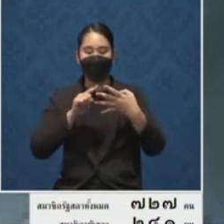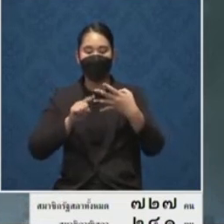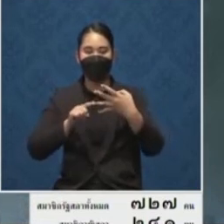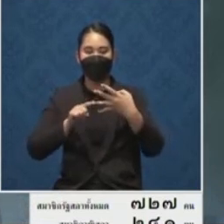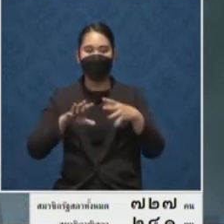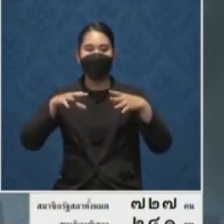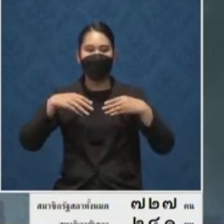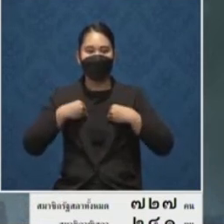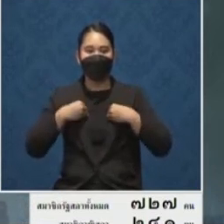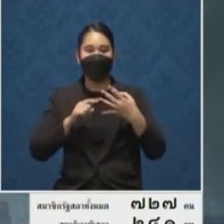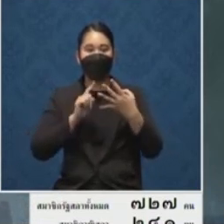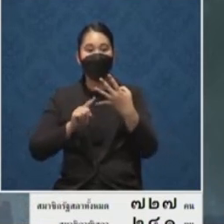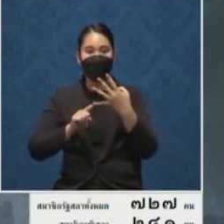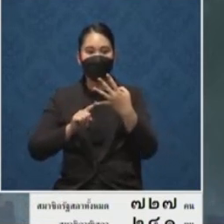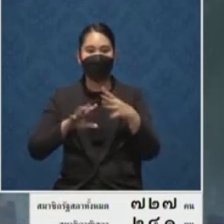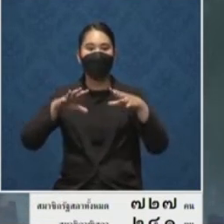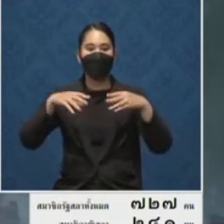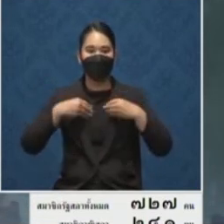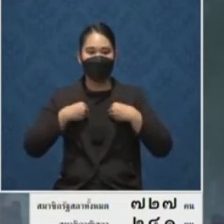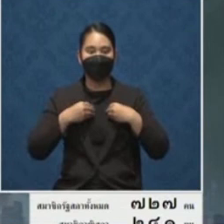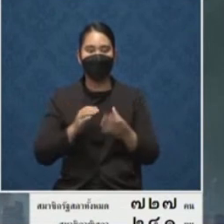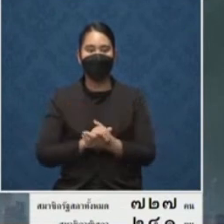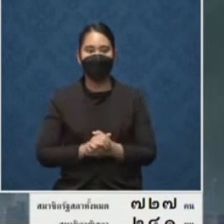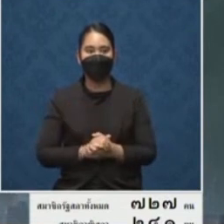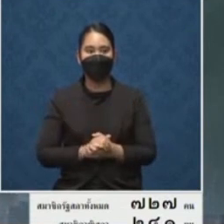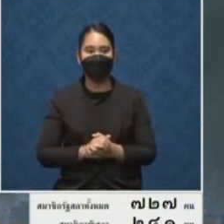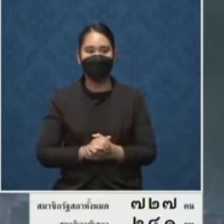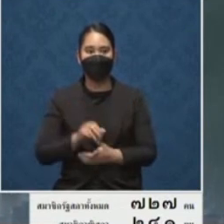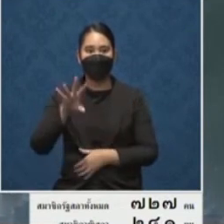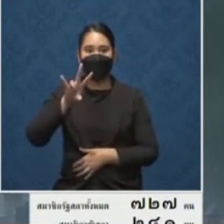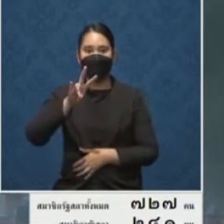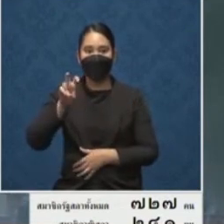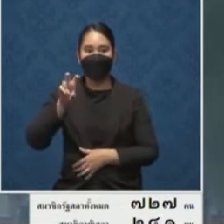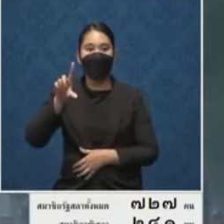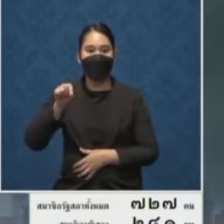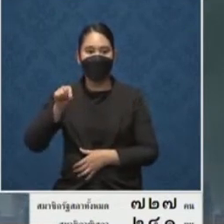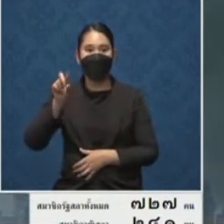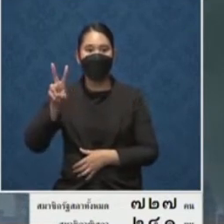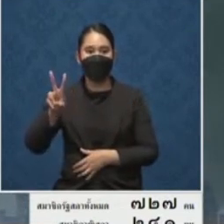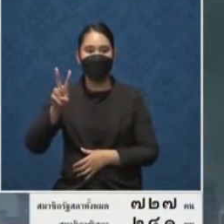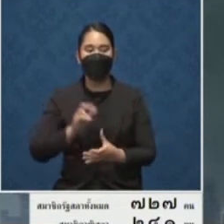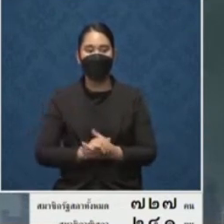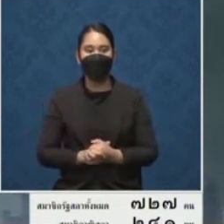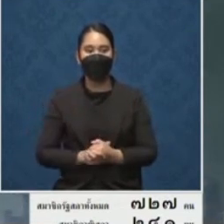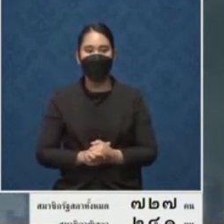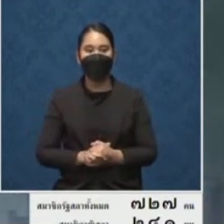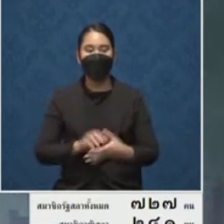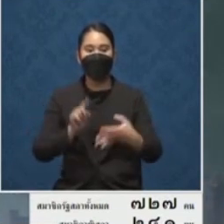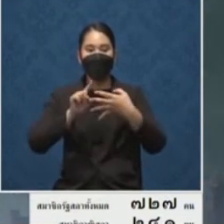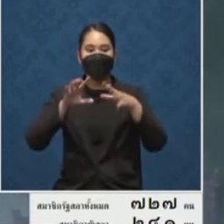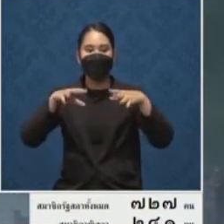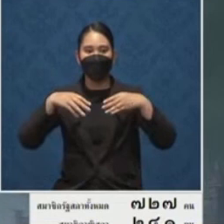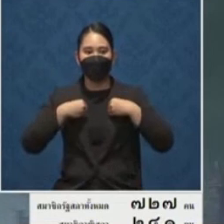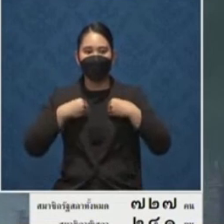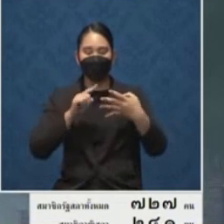1รับหลักการ2รับหลักการ3รับหลักการและ4รับหลักการครับ 722